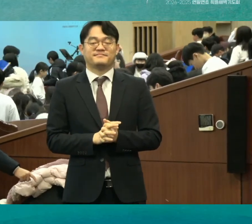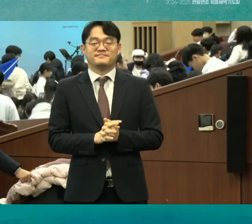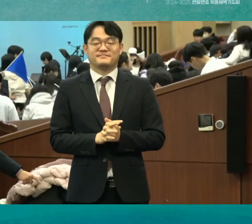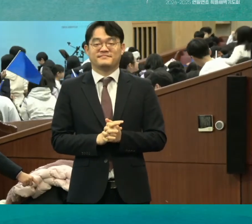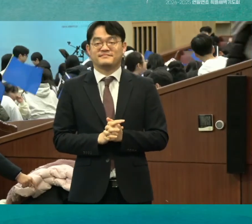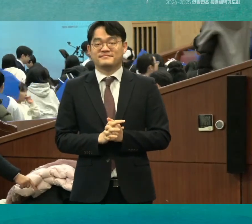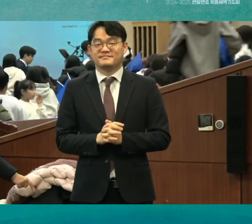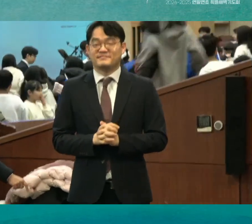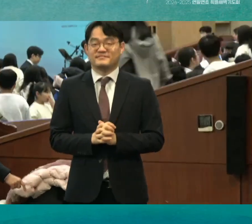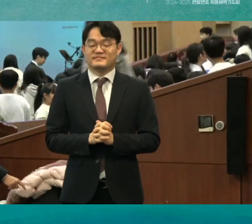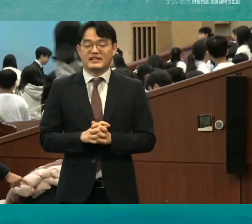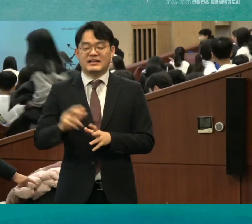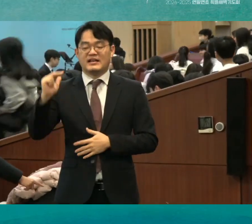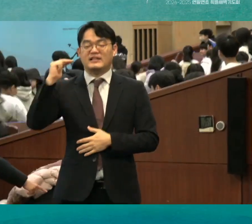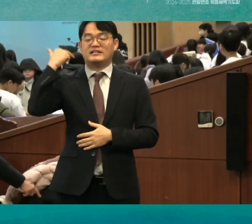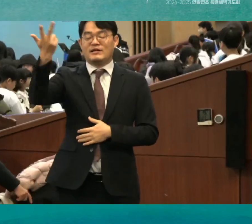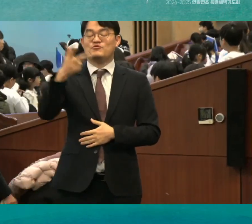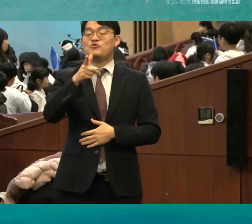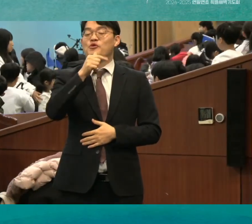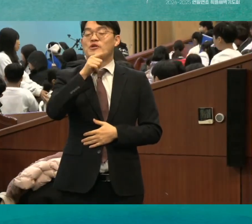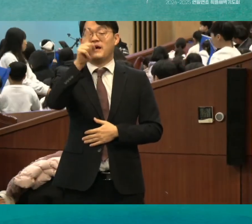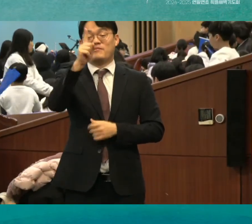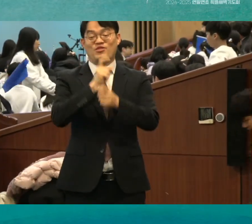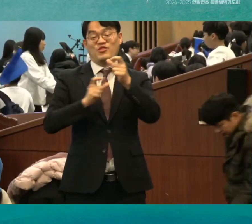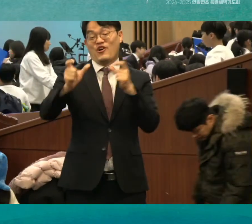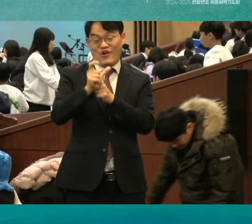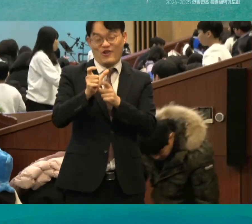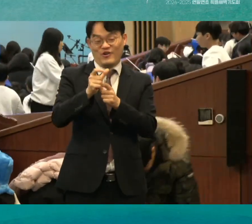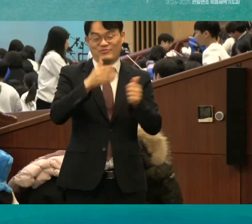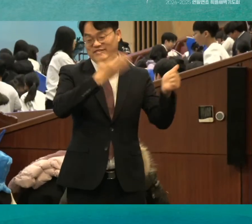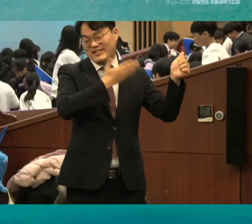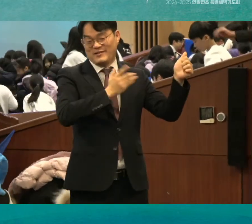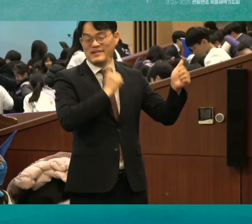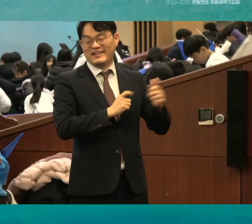다음 월요일 날 하면 돼요. 너무 잘하는데.